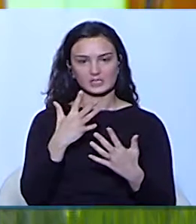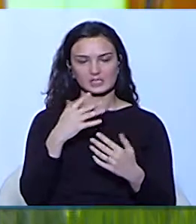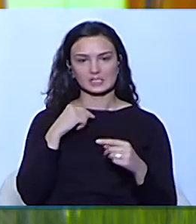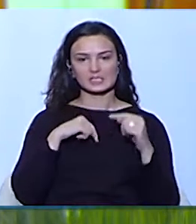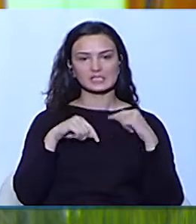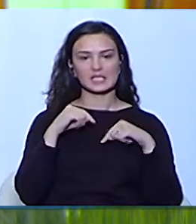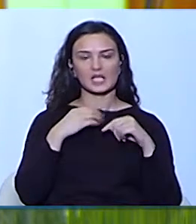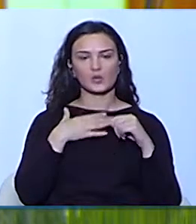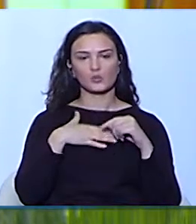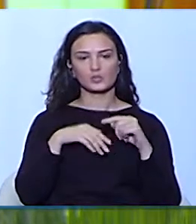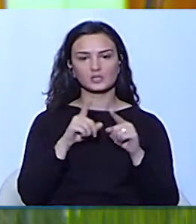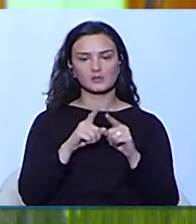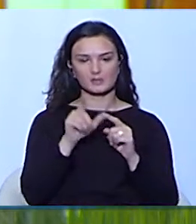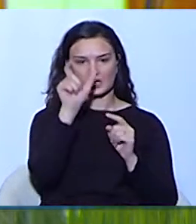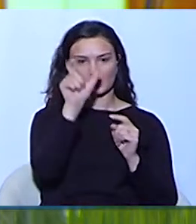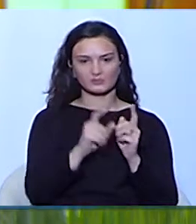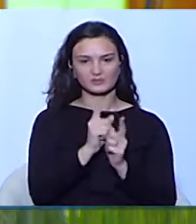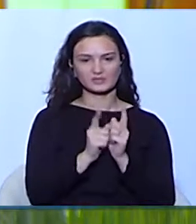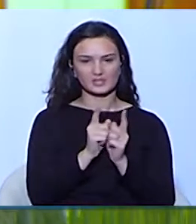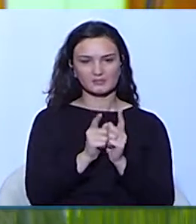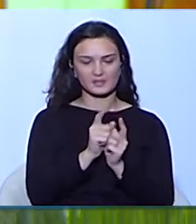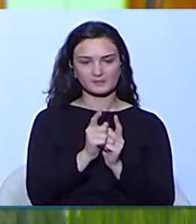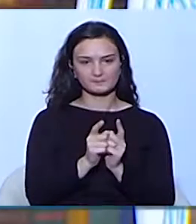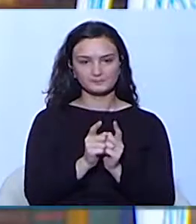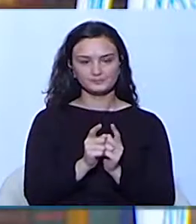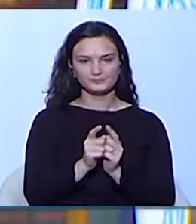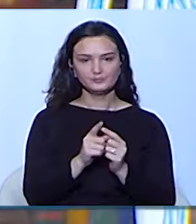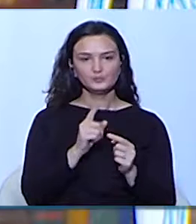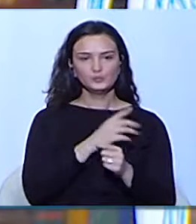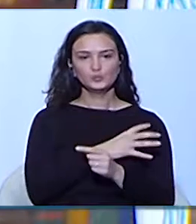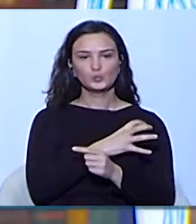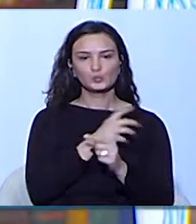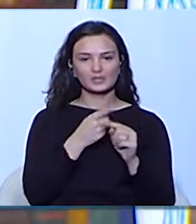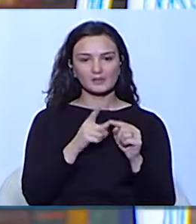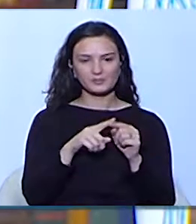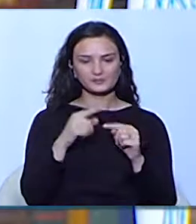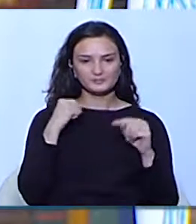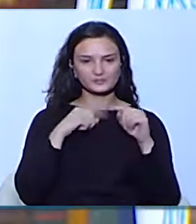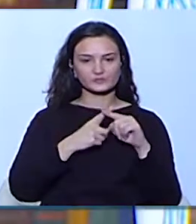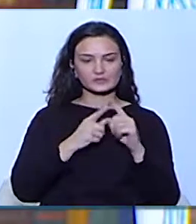სხეულის აღნაგობის ცვლილებით, ძვალკუნთოვანი სისტემის ცვლილებით.